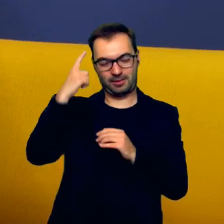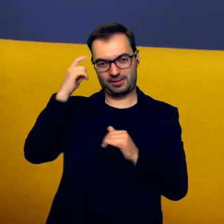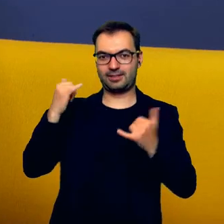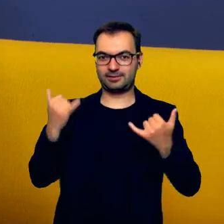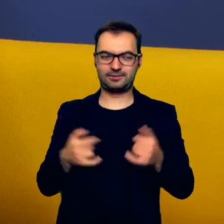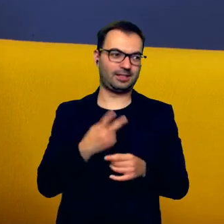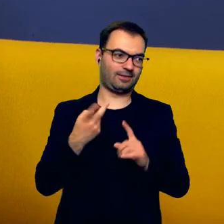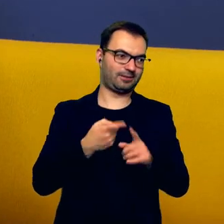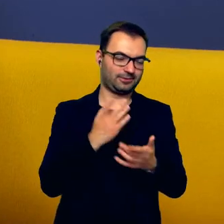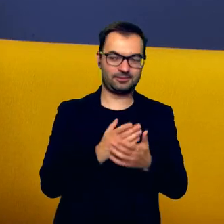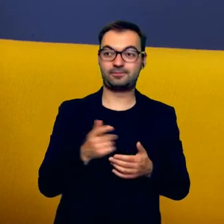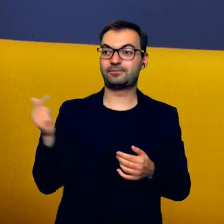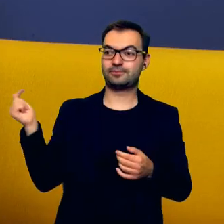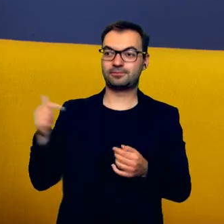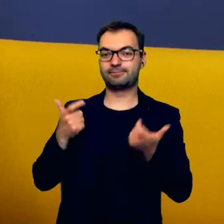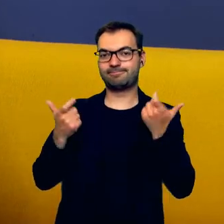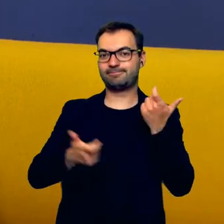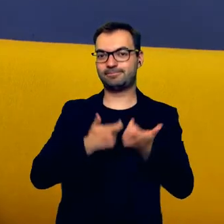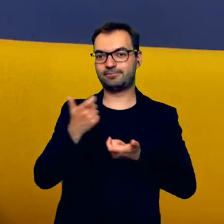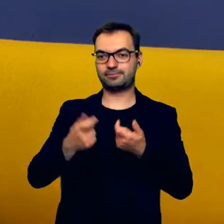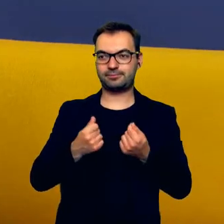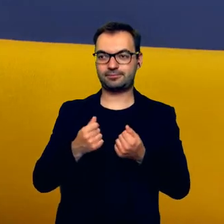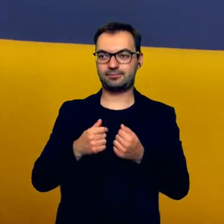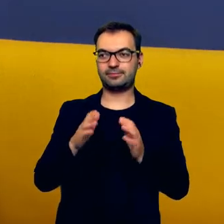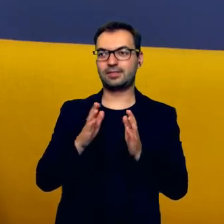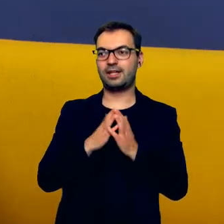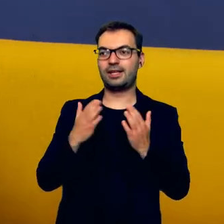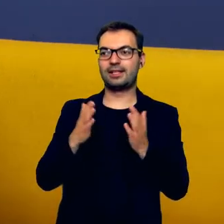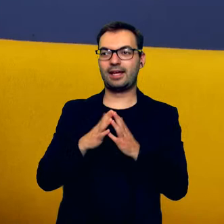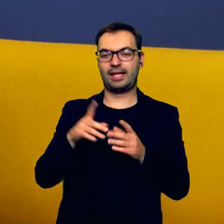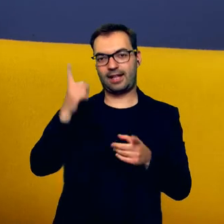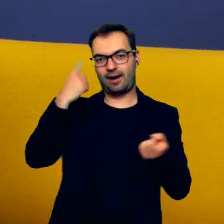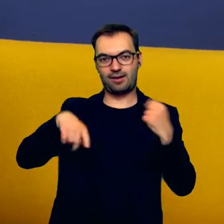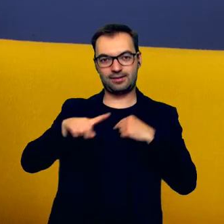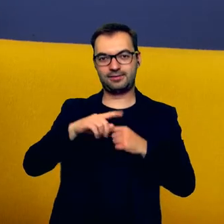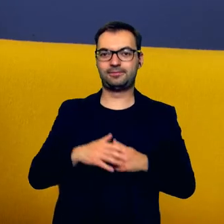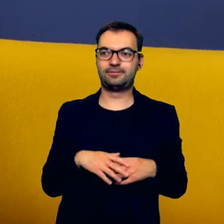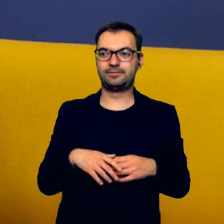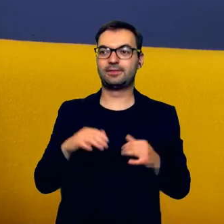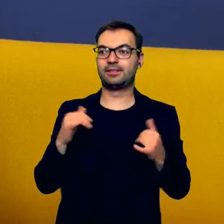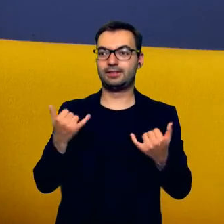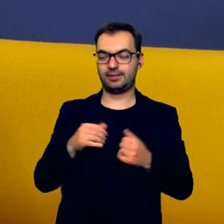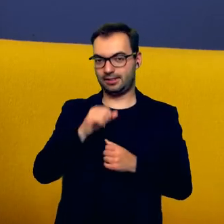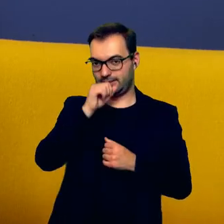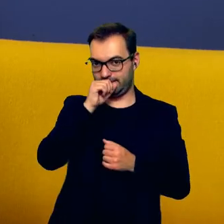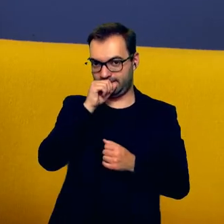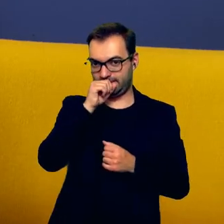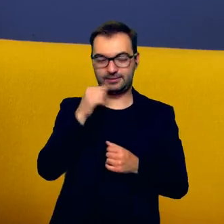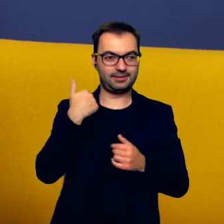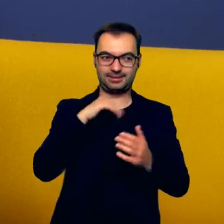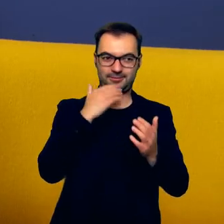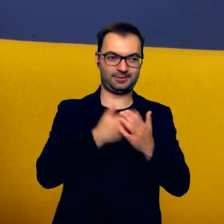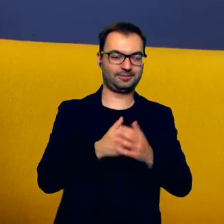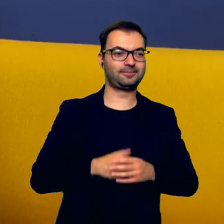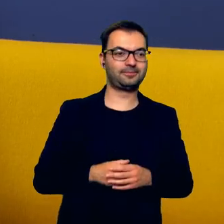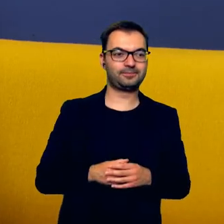To tylko 2 lata. Zatem musiałem dokonać pewnego literackiego manewru. Jakiego? Nie chciałbym